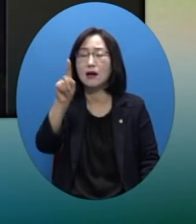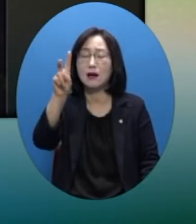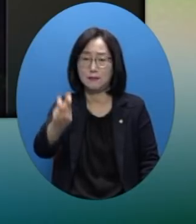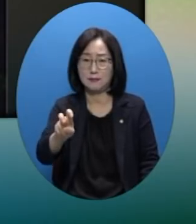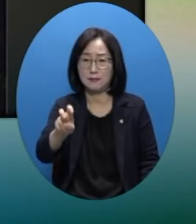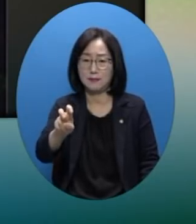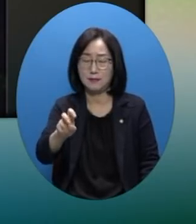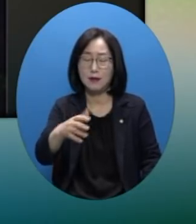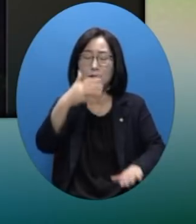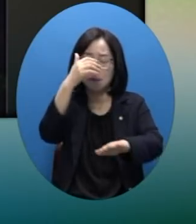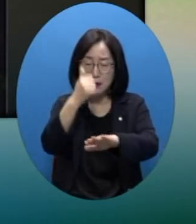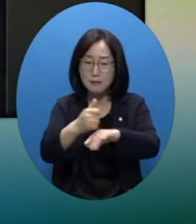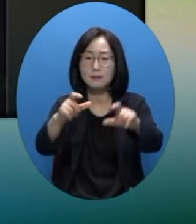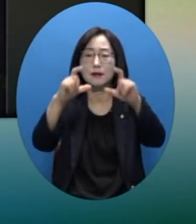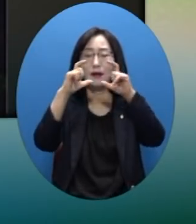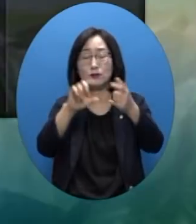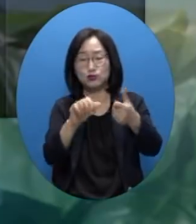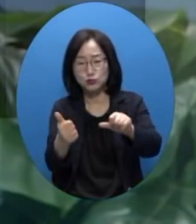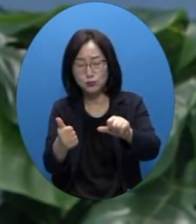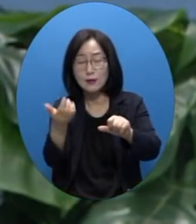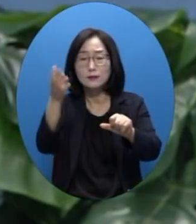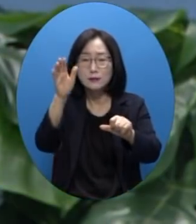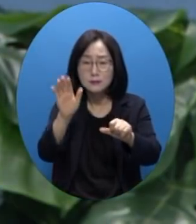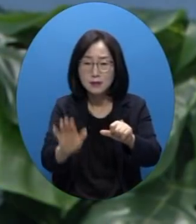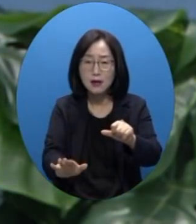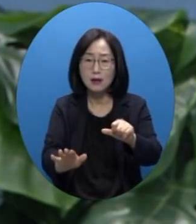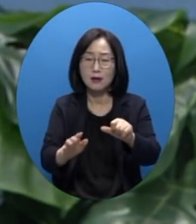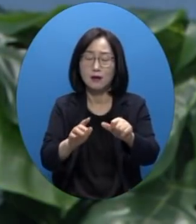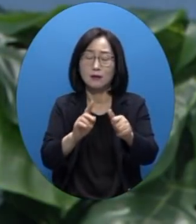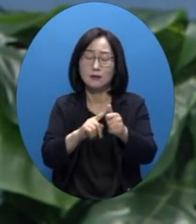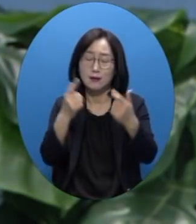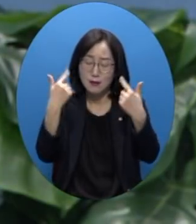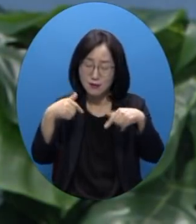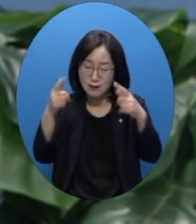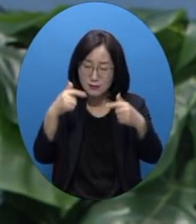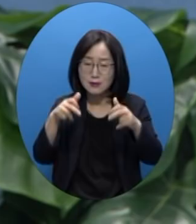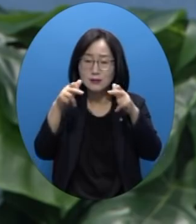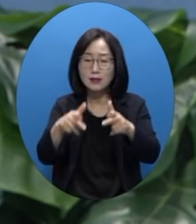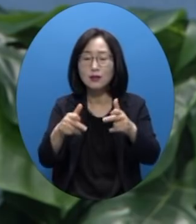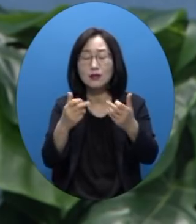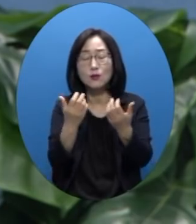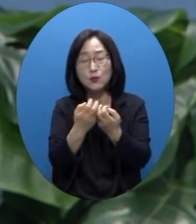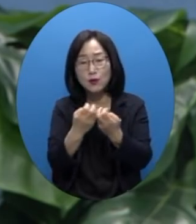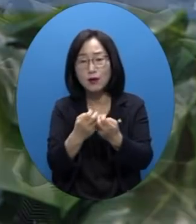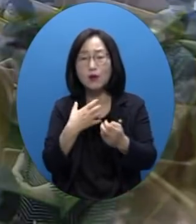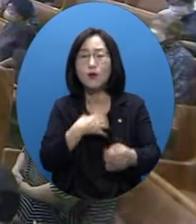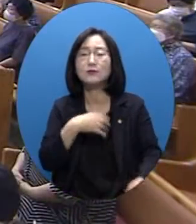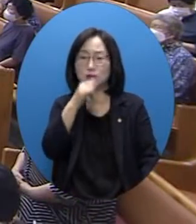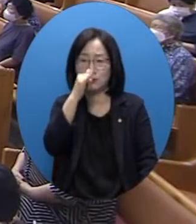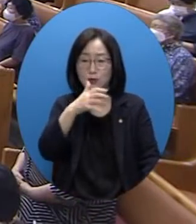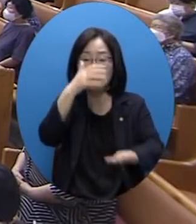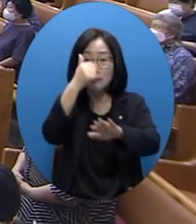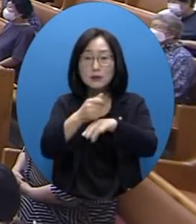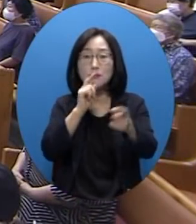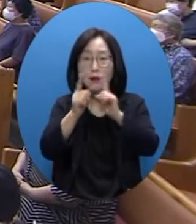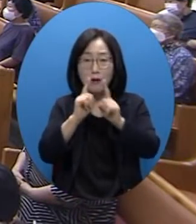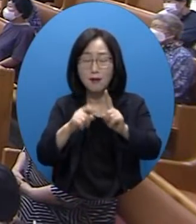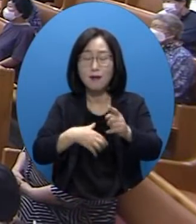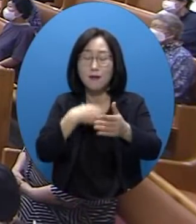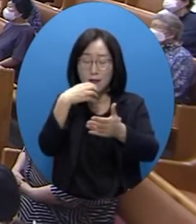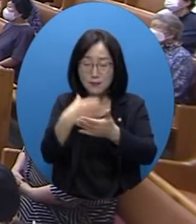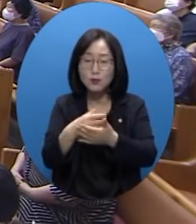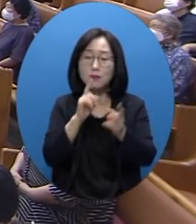고통을 겪으면서도 늘 그런 장애인들의 삶을 더 걱정했다고 합니다. 그런 유고장에서 이와 같은 참 감동적인